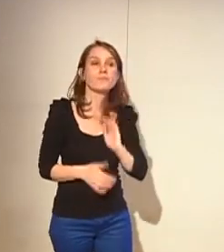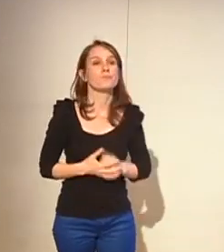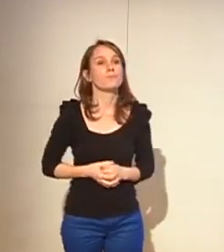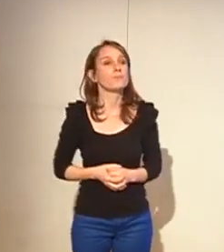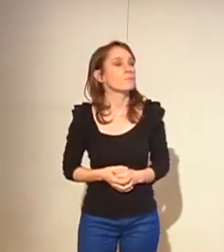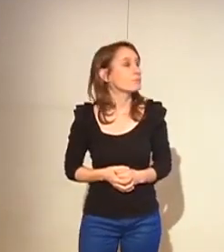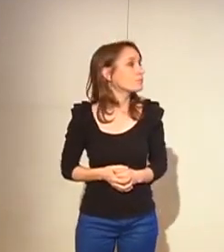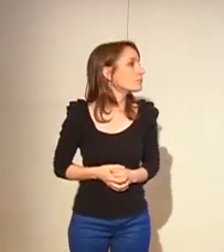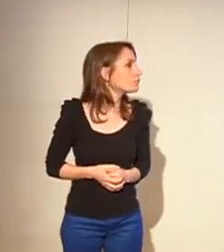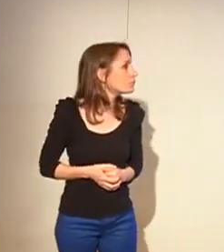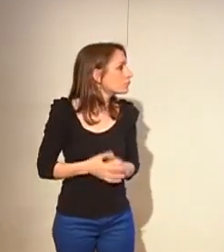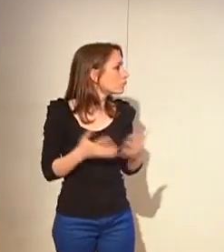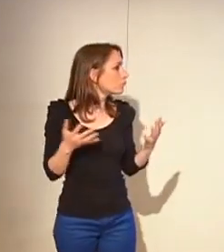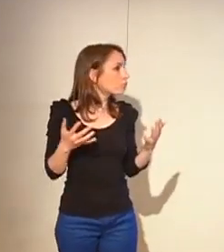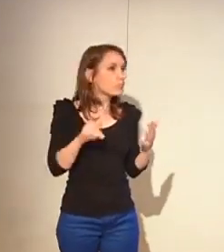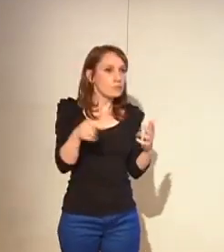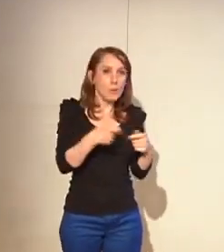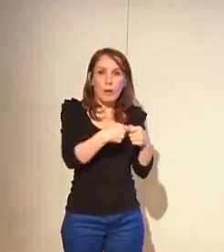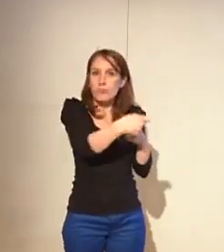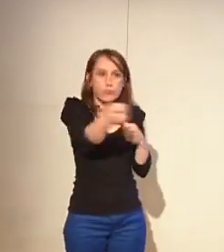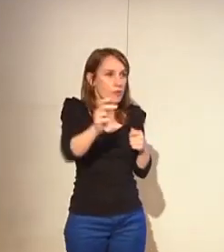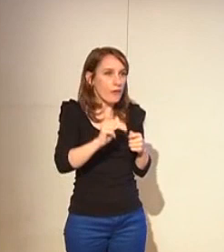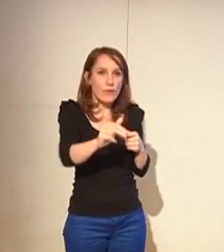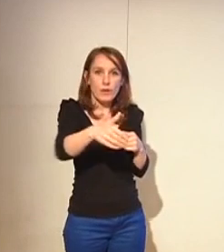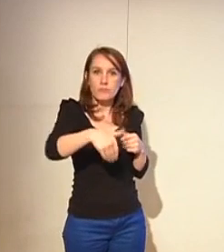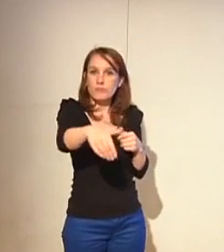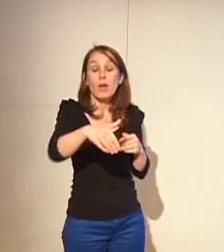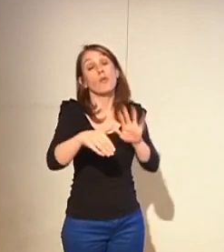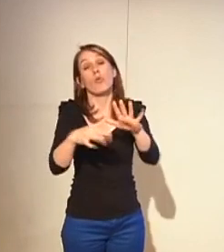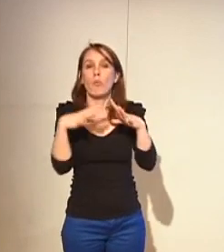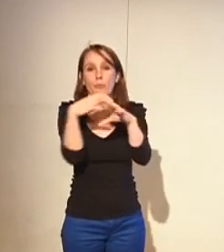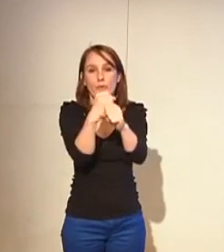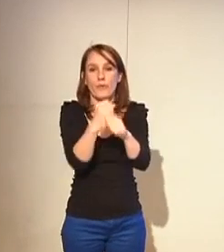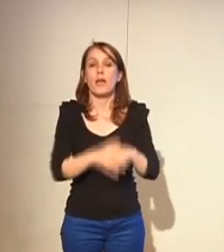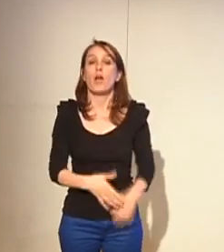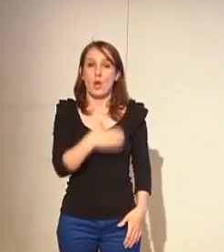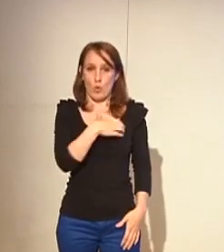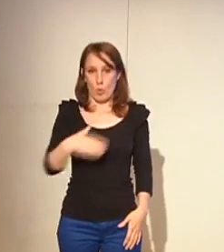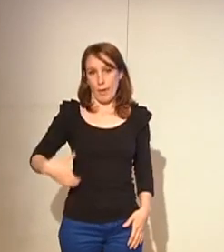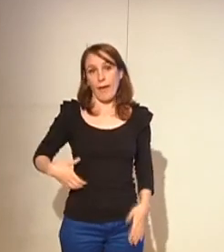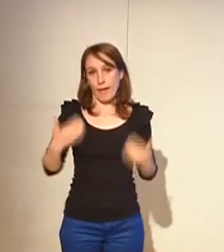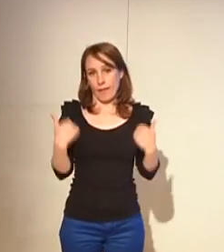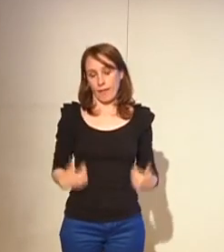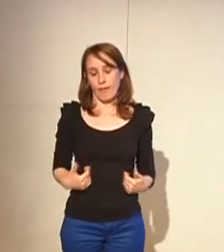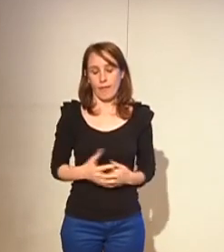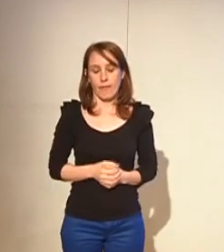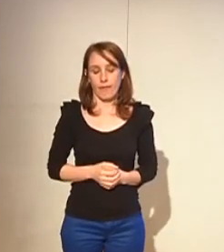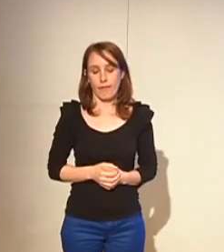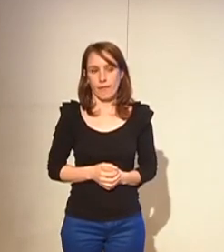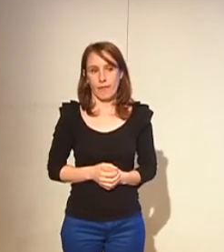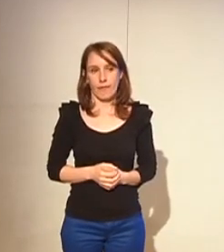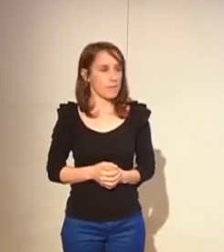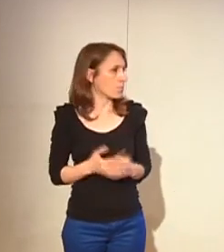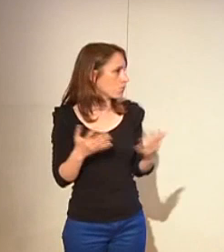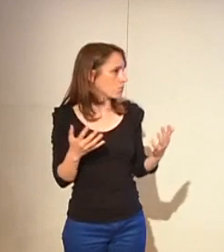donc ça doit être diffusé bon ça va être diffusé donc pour faire simple le maire là il doit y